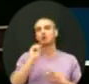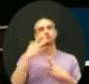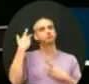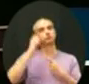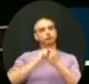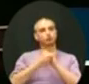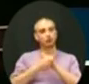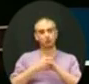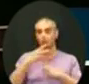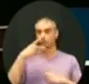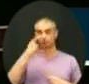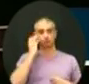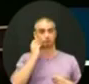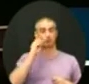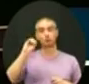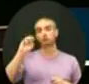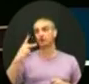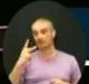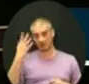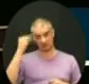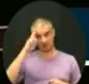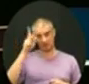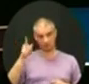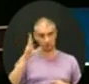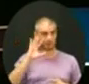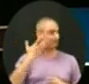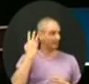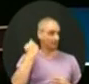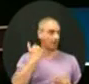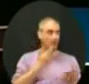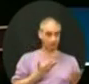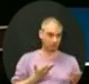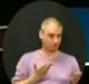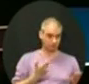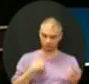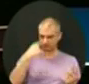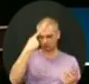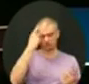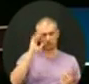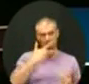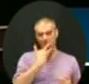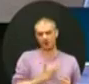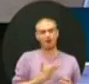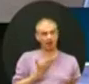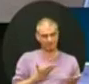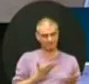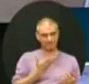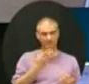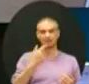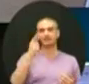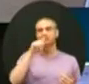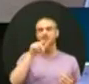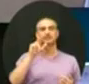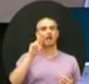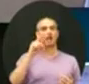שינוי. אם משה פייגלין היה, וזה היה בליכוד, ואם היו, ואני חושב שגם הרב זגה